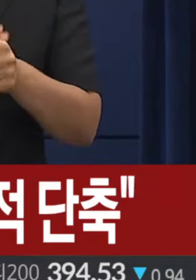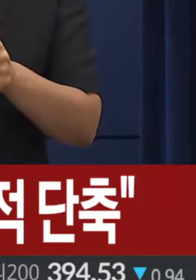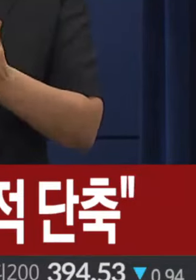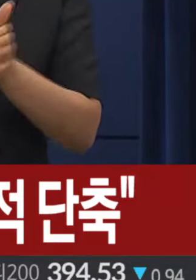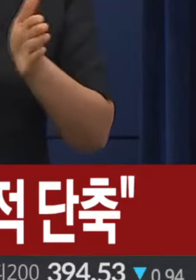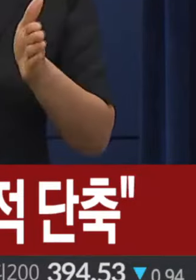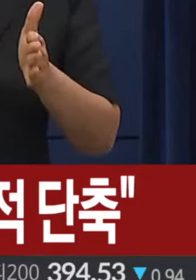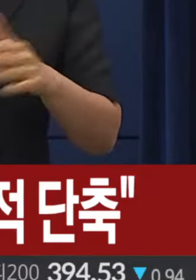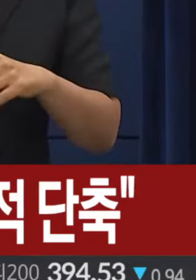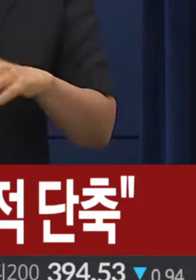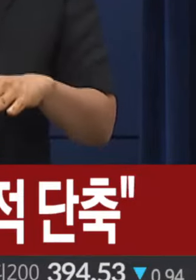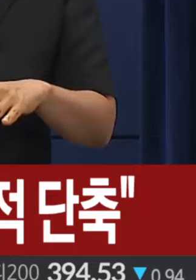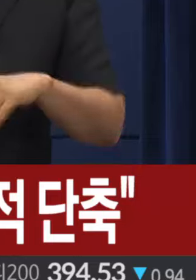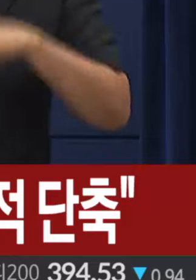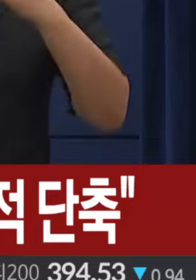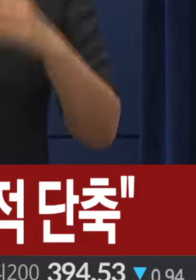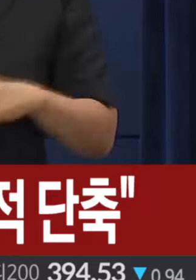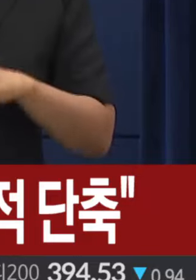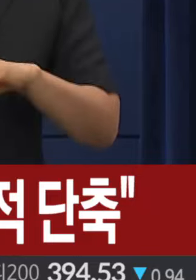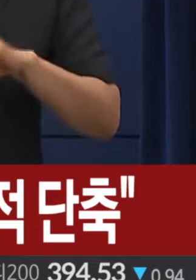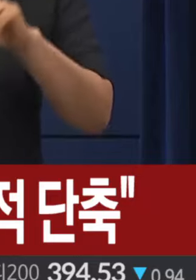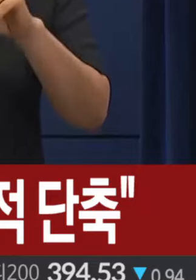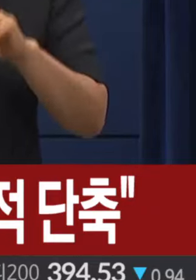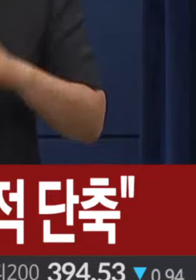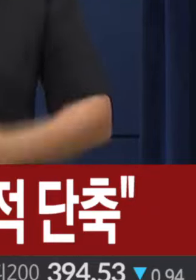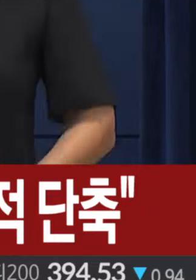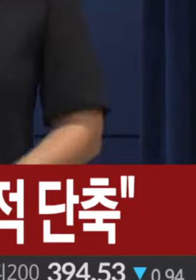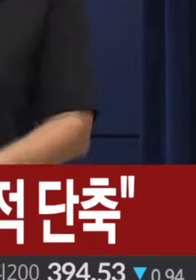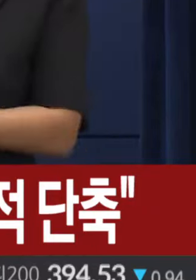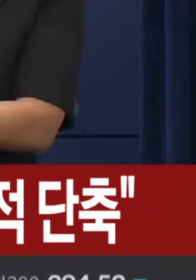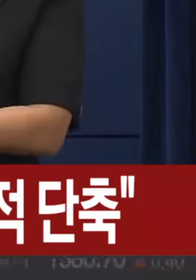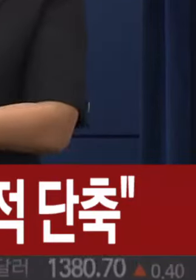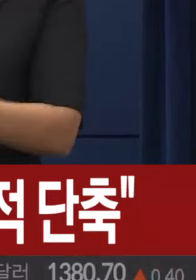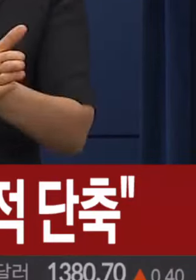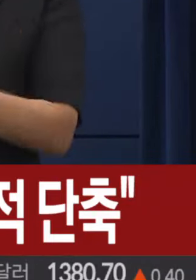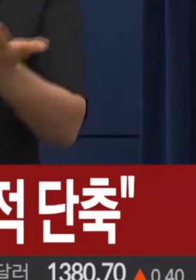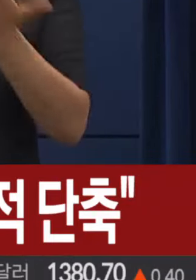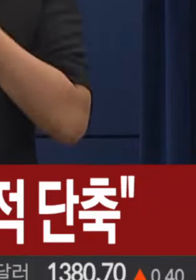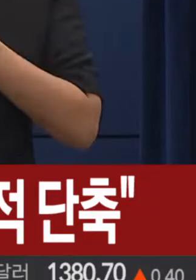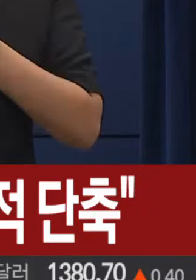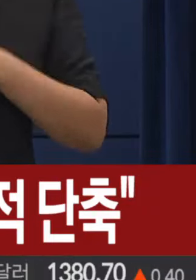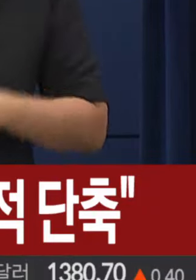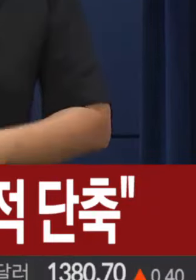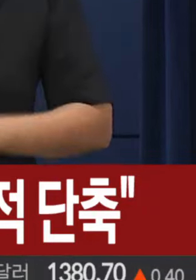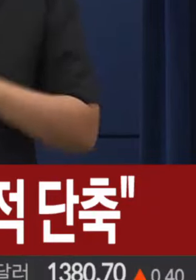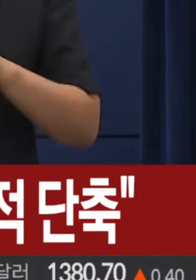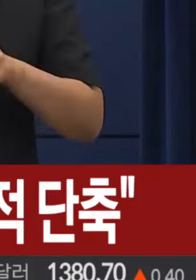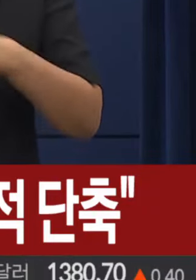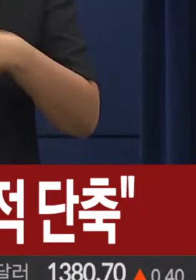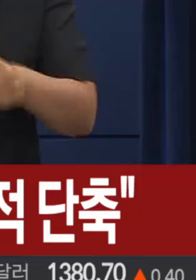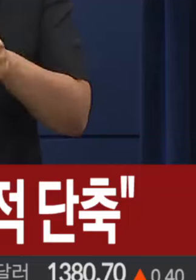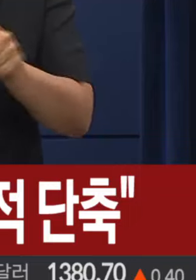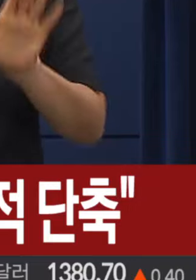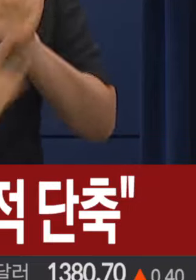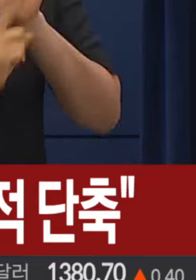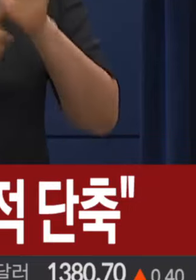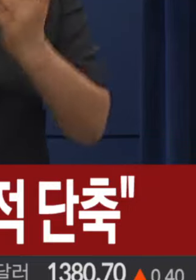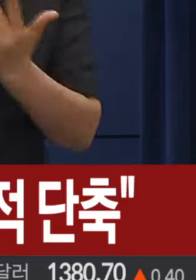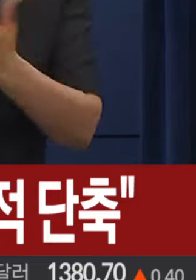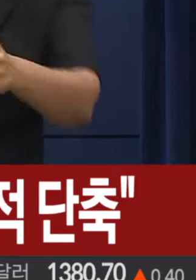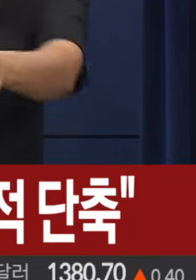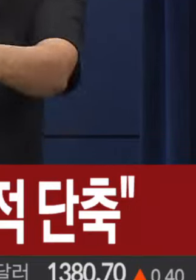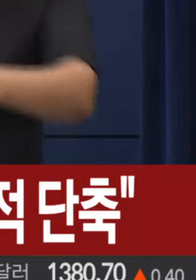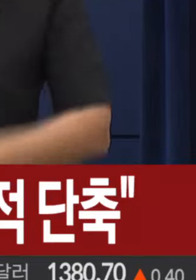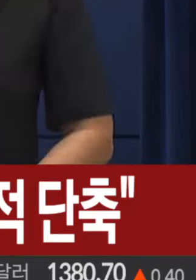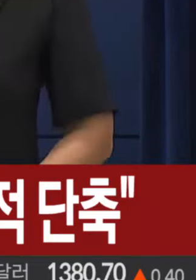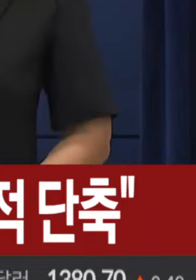사직 처리를 완료하고 결혼을 확정해 주시기 바랍니다. 정부는 전공의 여러분이